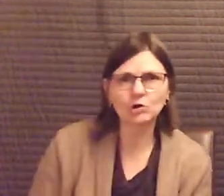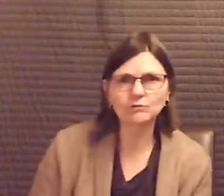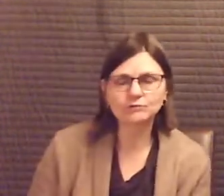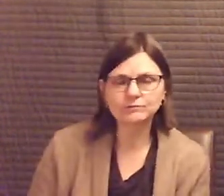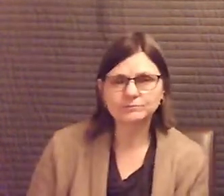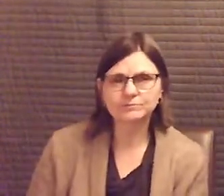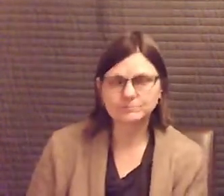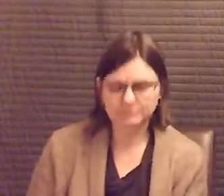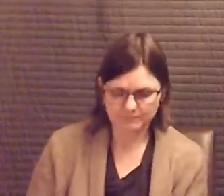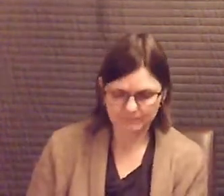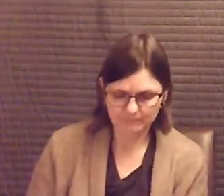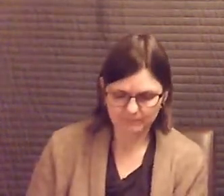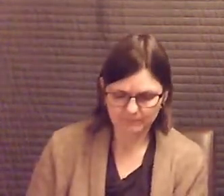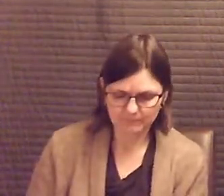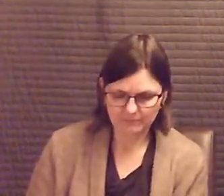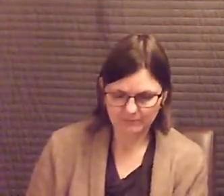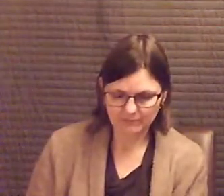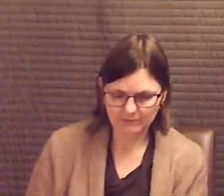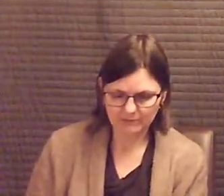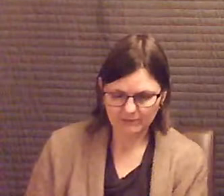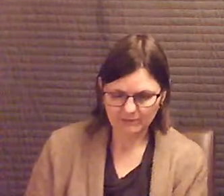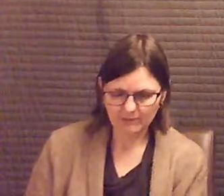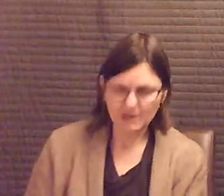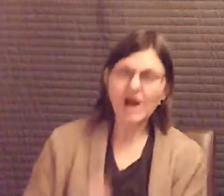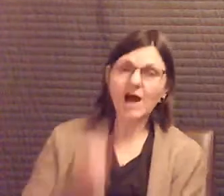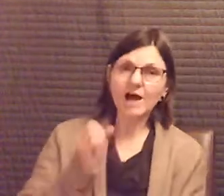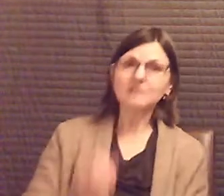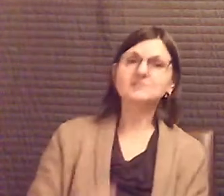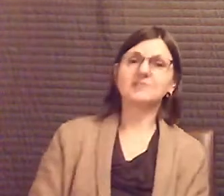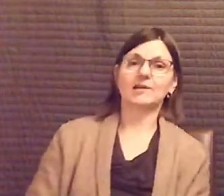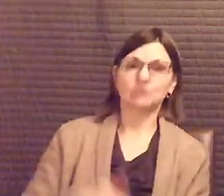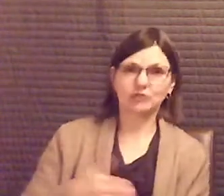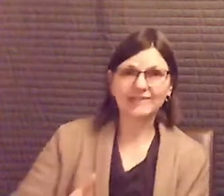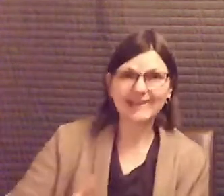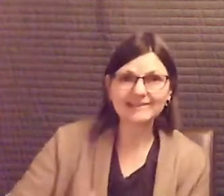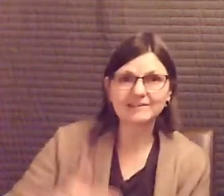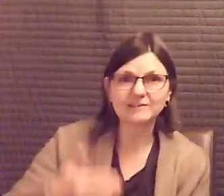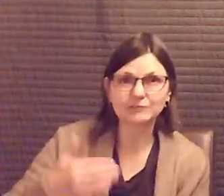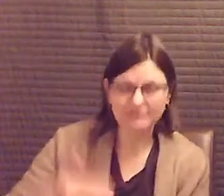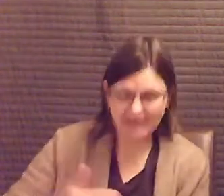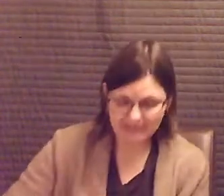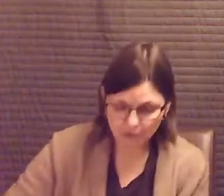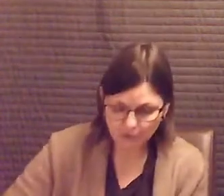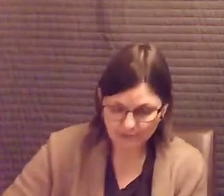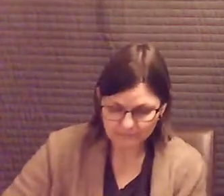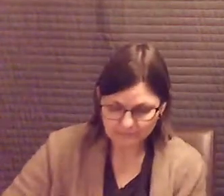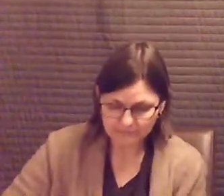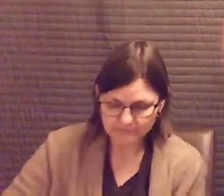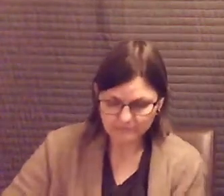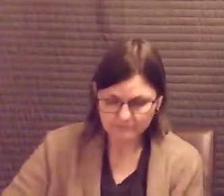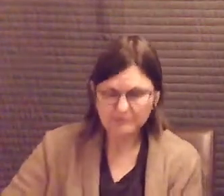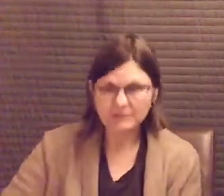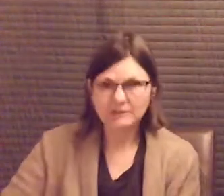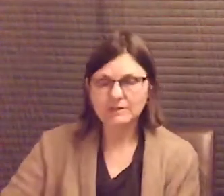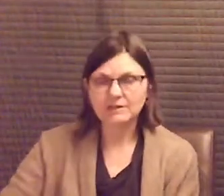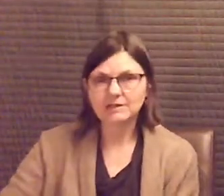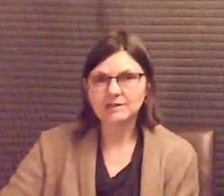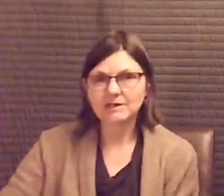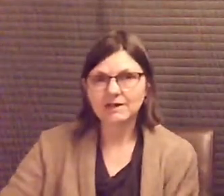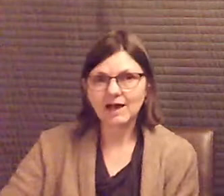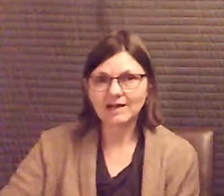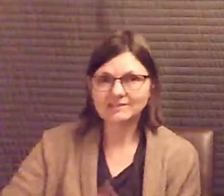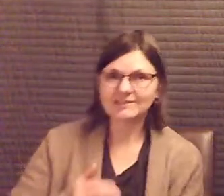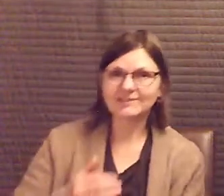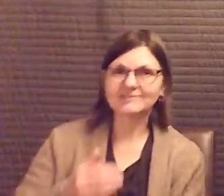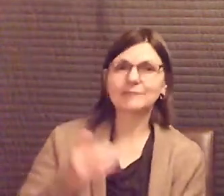ongeloof die is de hand en aldus of de toen al zijn tot bekentenis van de waarheid kom ik ben en zij